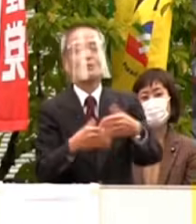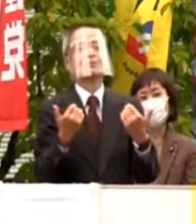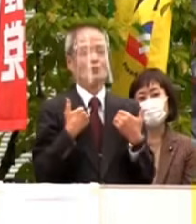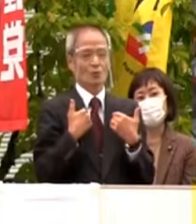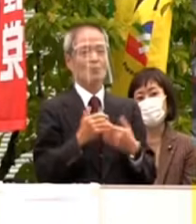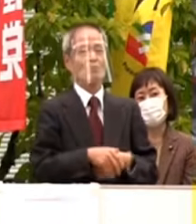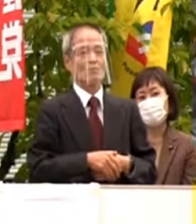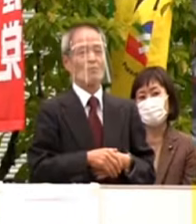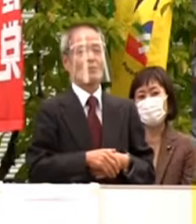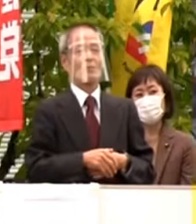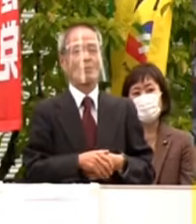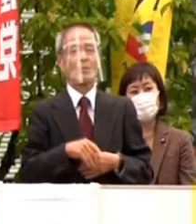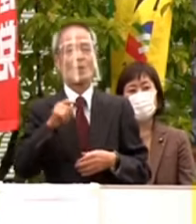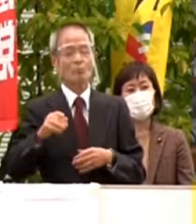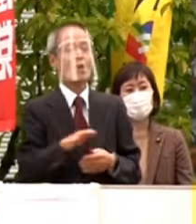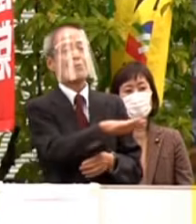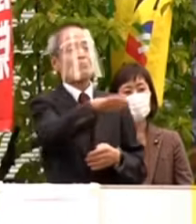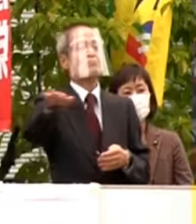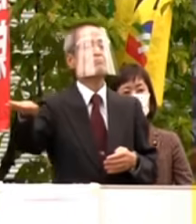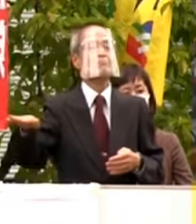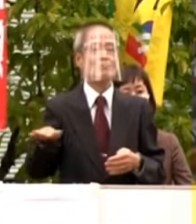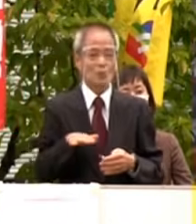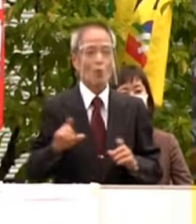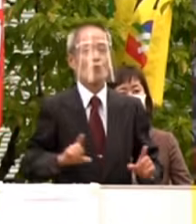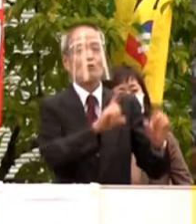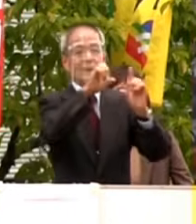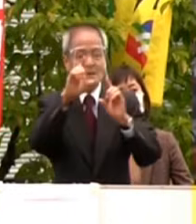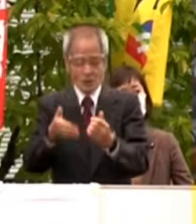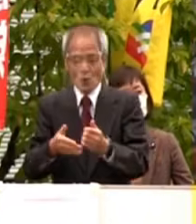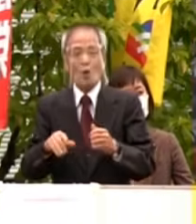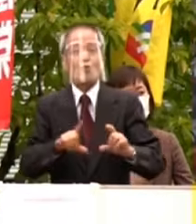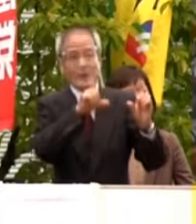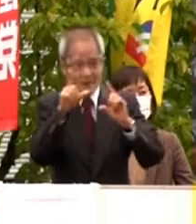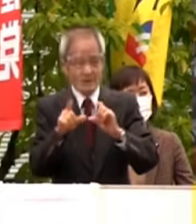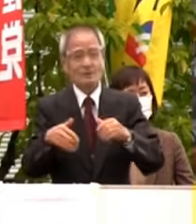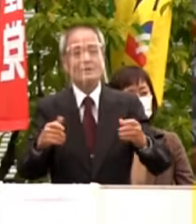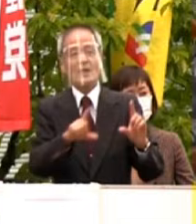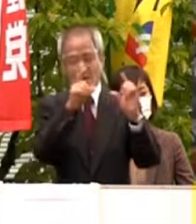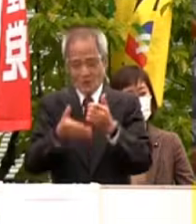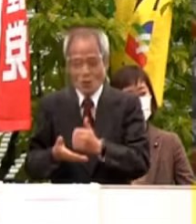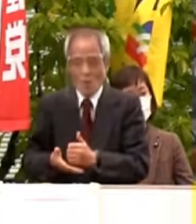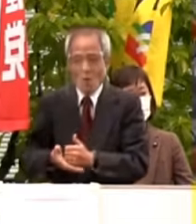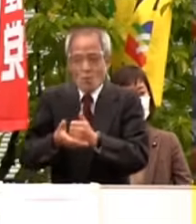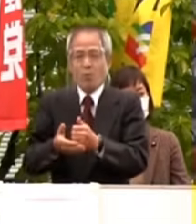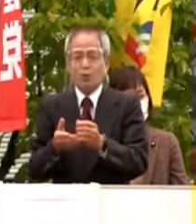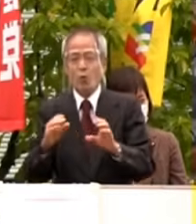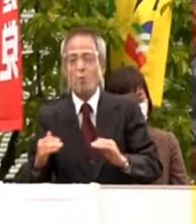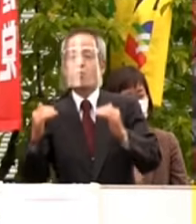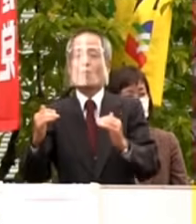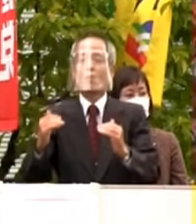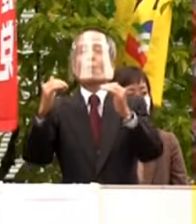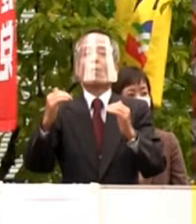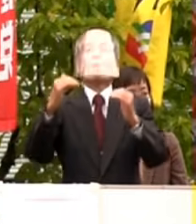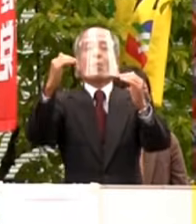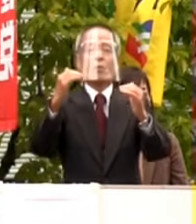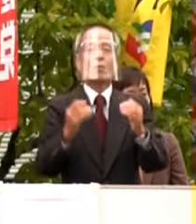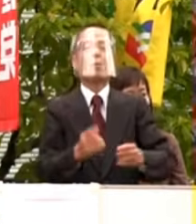トムアップ、庶民の皆さんの暮らしの底上げで経済を良くする道に切り替えようじゃありませ